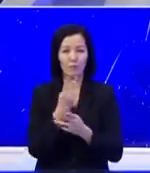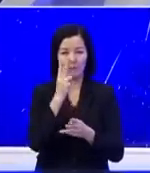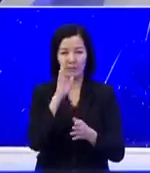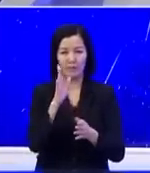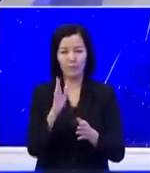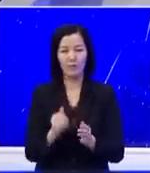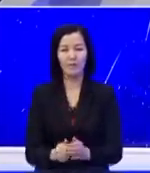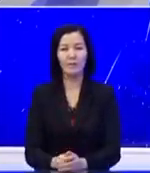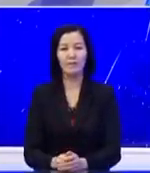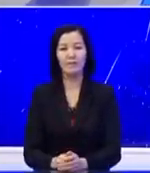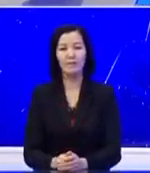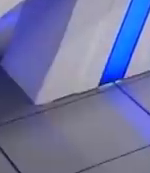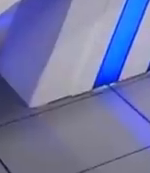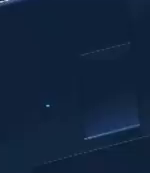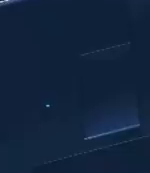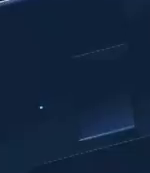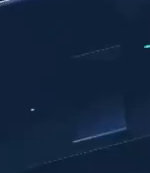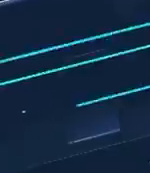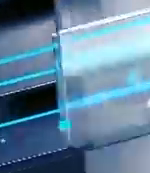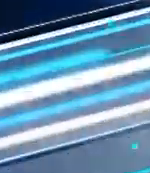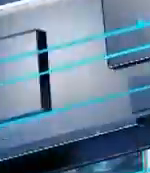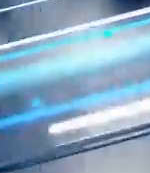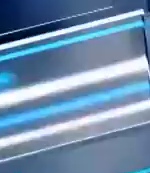бүгін хабарды көретіндеріңіз.